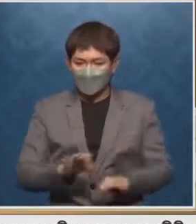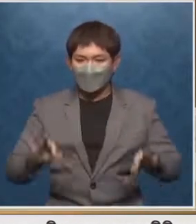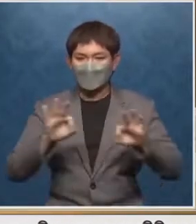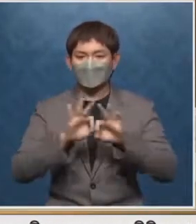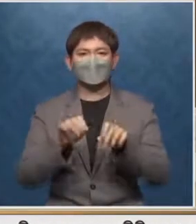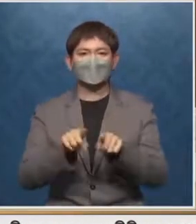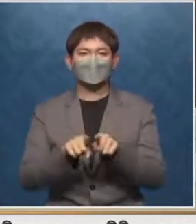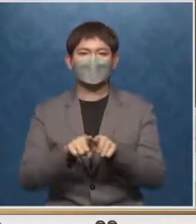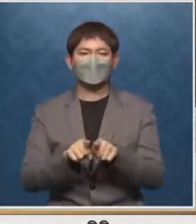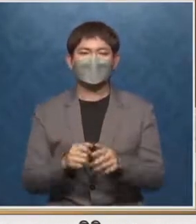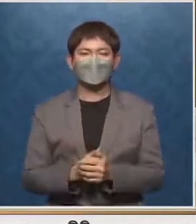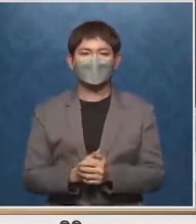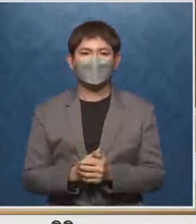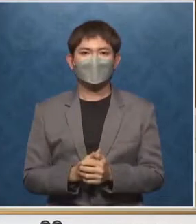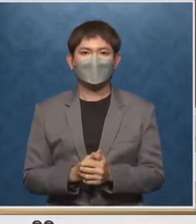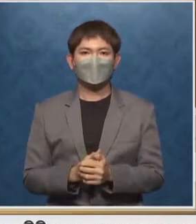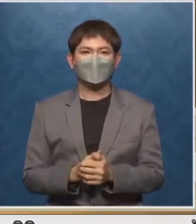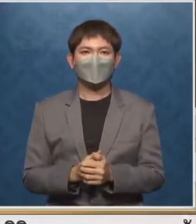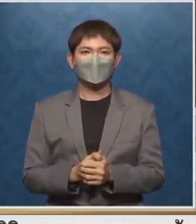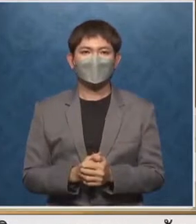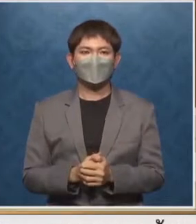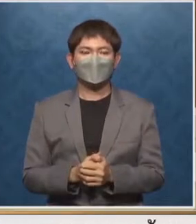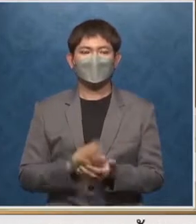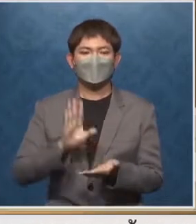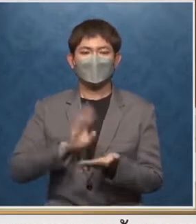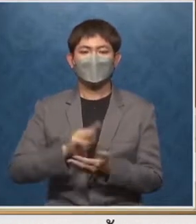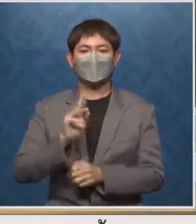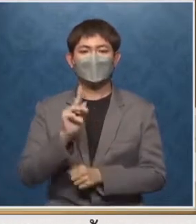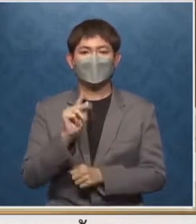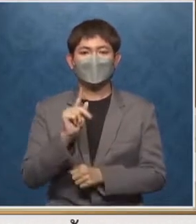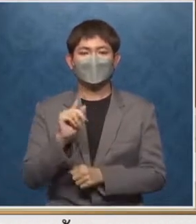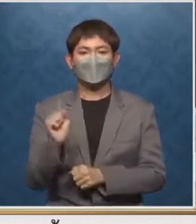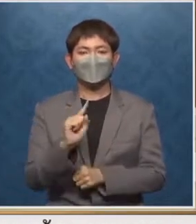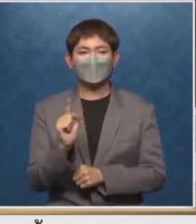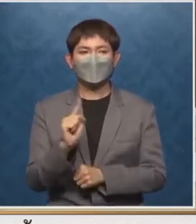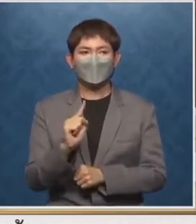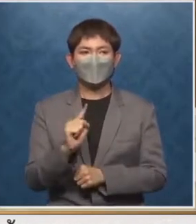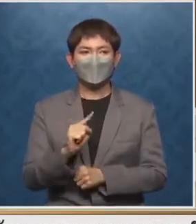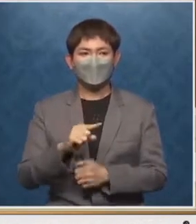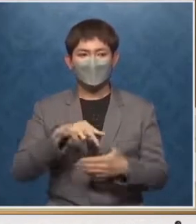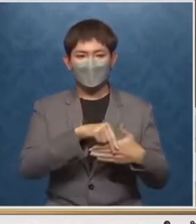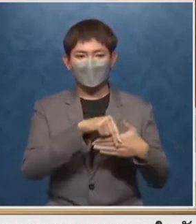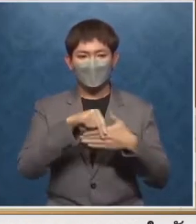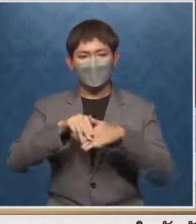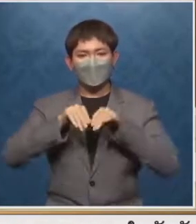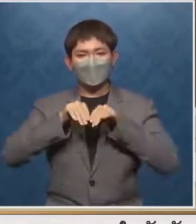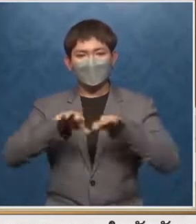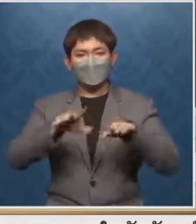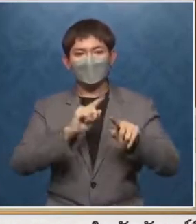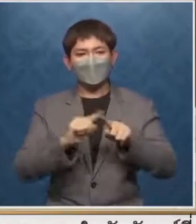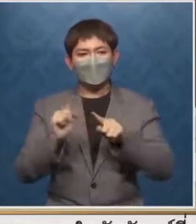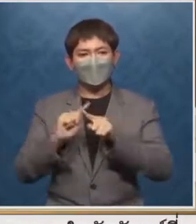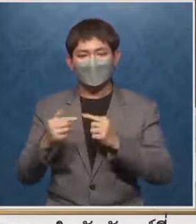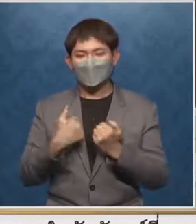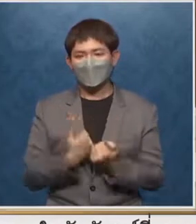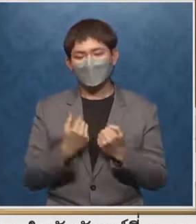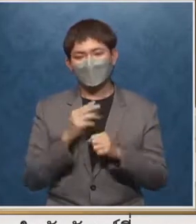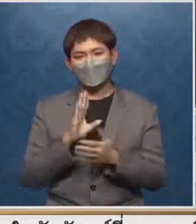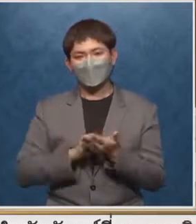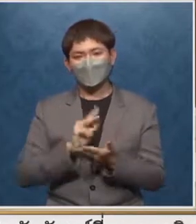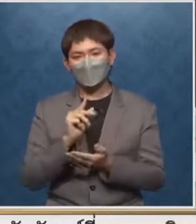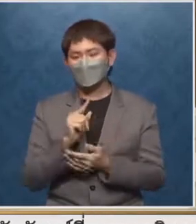นะครับแล้วก็ข้อมูลในการแชร์ข่าวปลอมหรือโพสต์ข่าวปลอมนี้เยอะมากจริงๆน